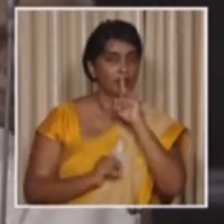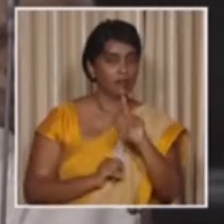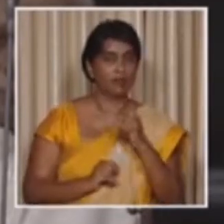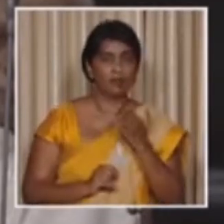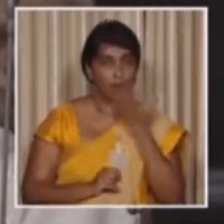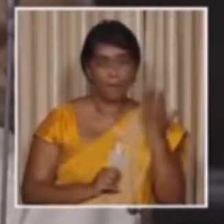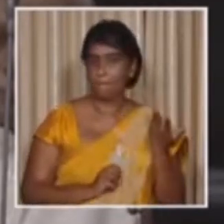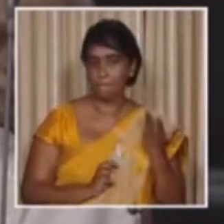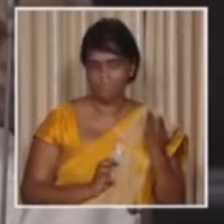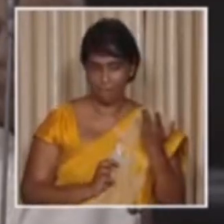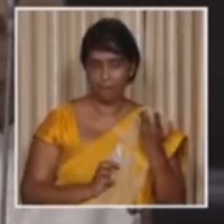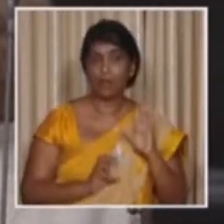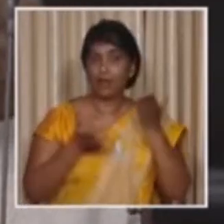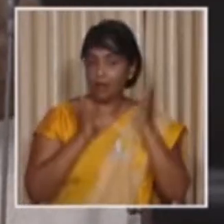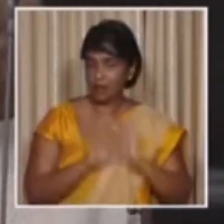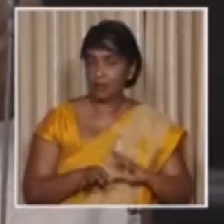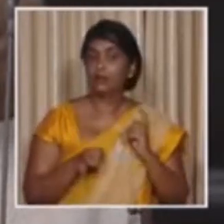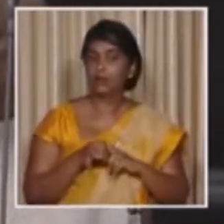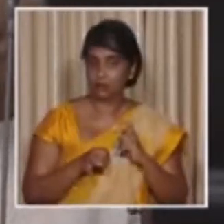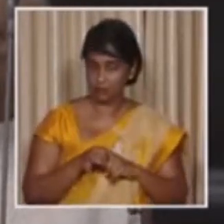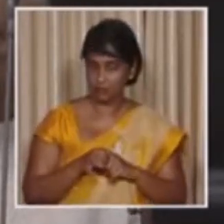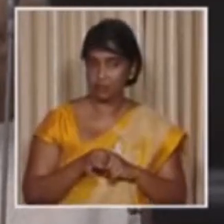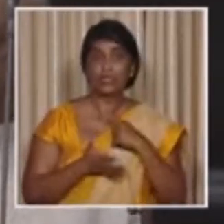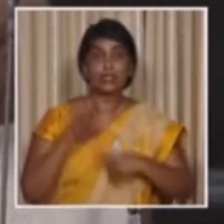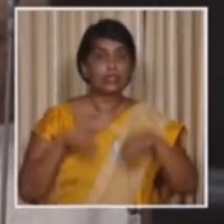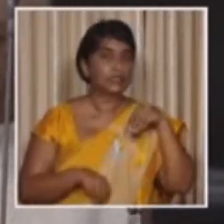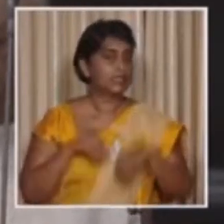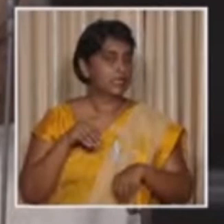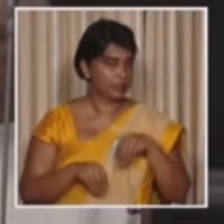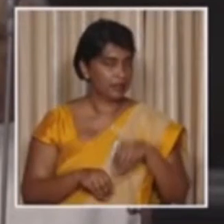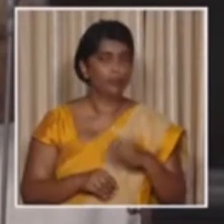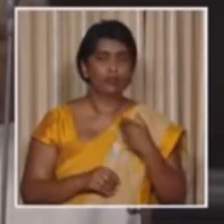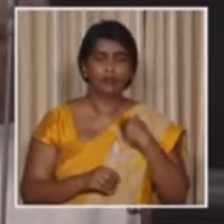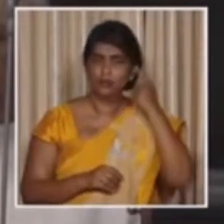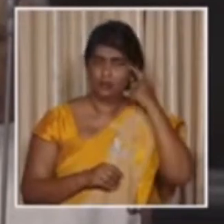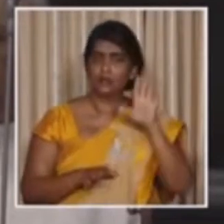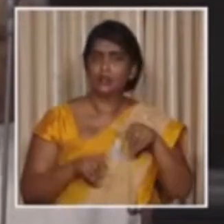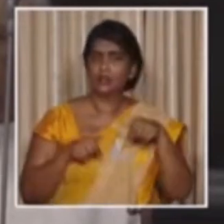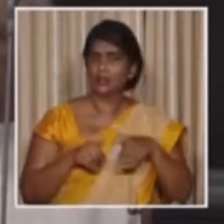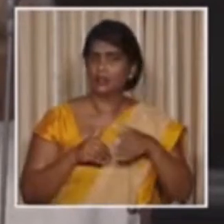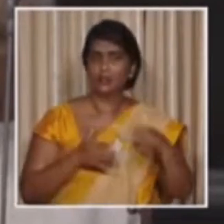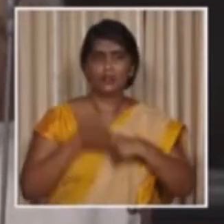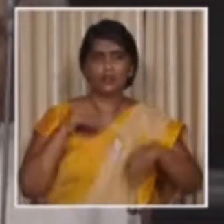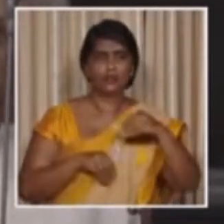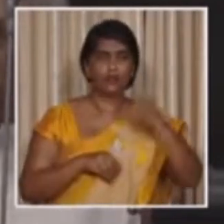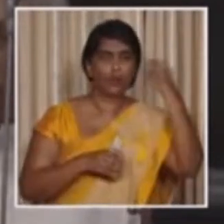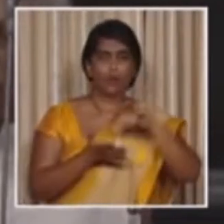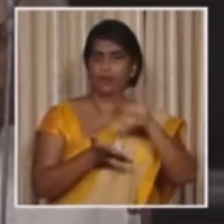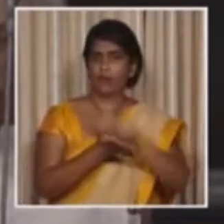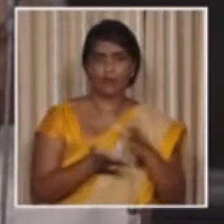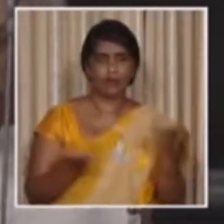කියලා මේ පිළිබඳව අන්තිම ප්‍රශ්නේ උනේ ඡන්ද ගැන අපි දන්න හැටියට දැන් වෙනකන්වත් ඡන්ද දිනයක් නම් කළා